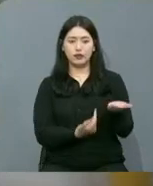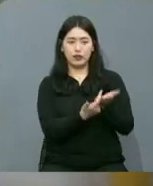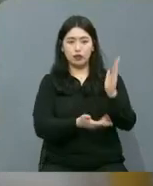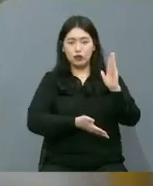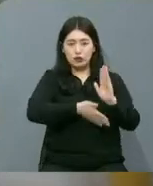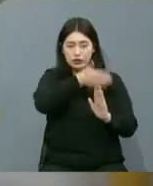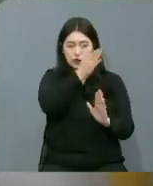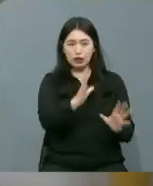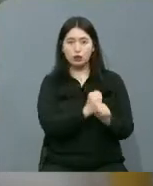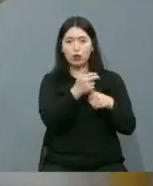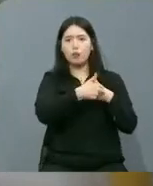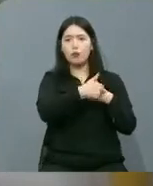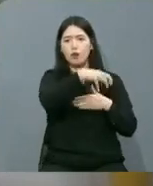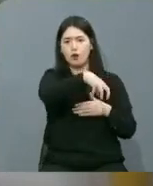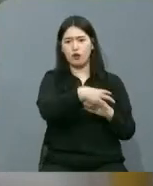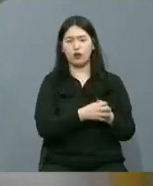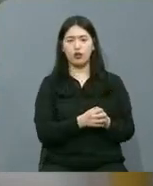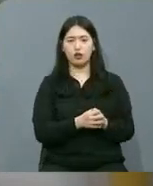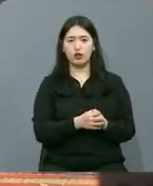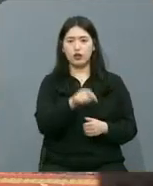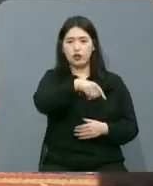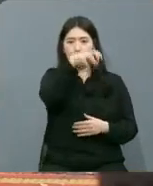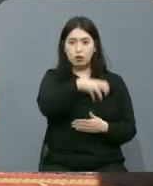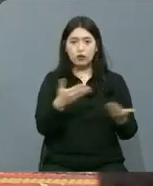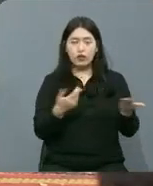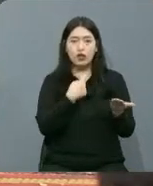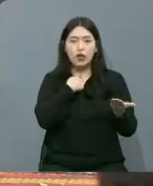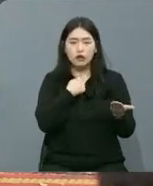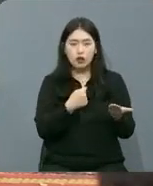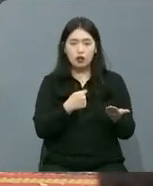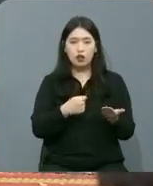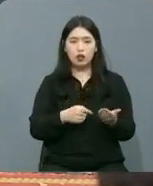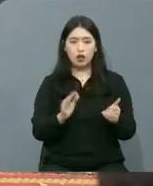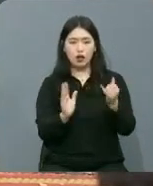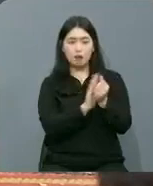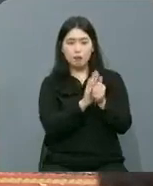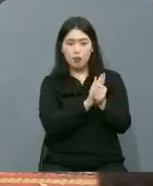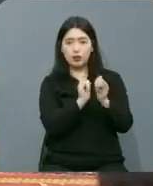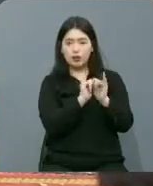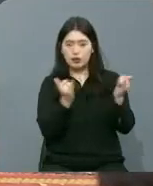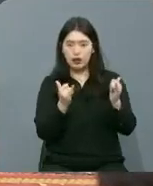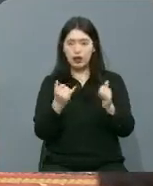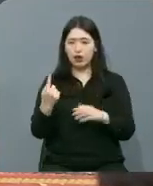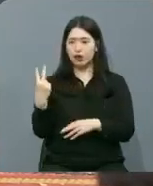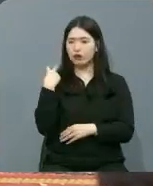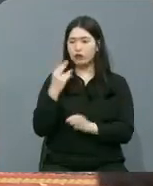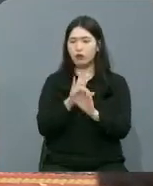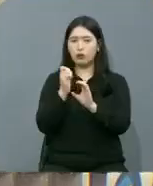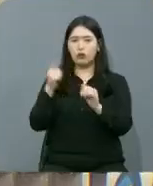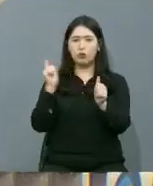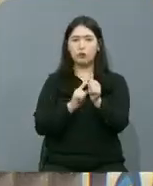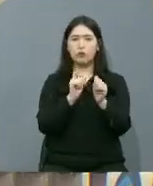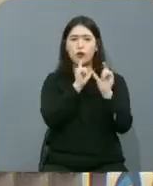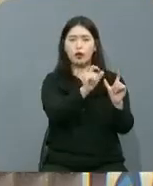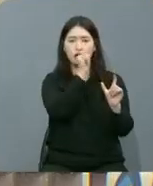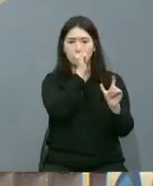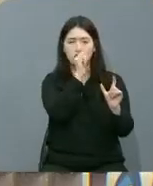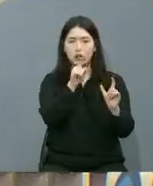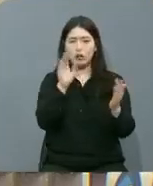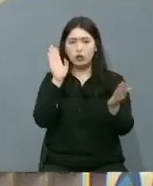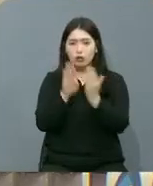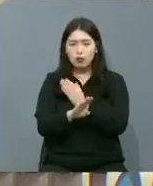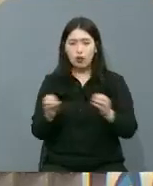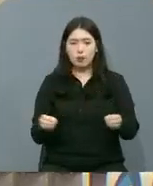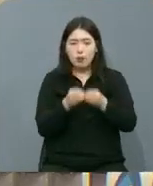제주시내 한 종합병원입니다. 이곳에서 일하던 간병인이 그제 코로나19 확진 판정을 받았습니다. 이후